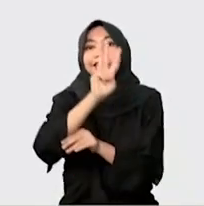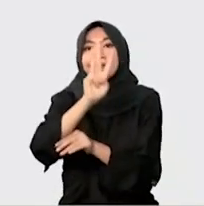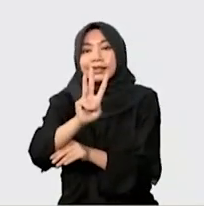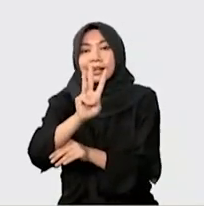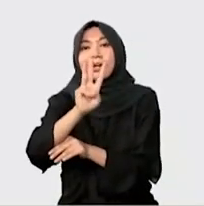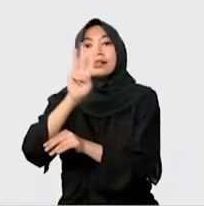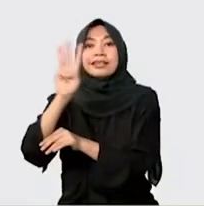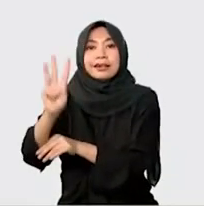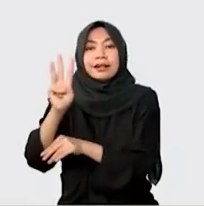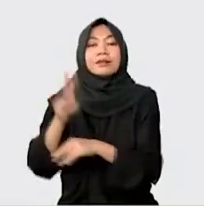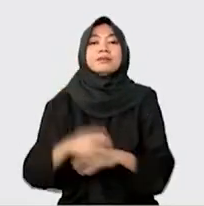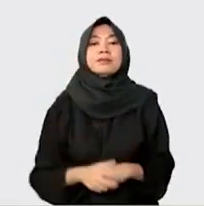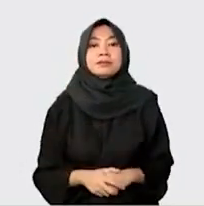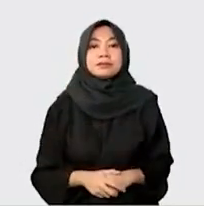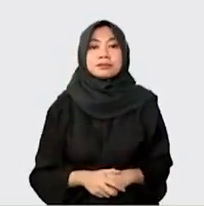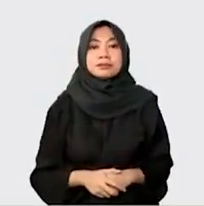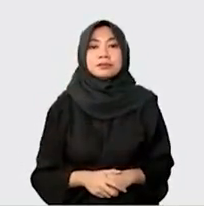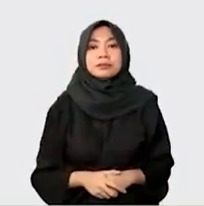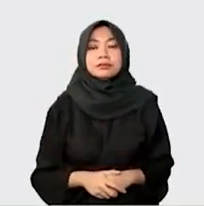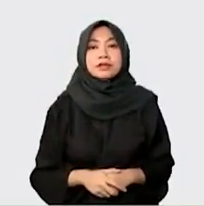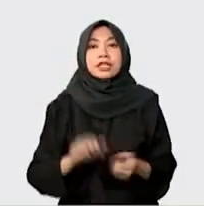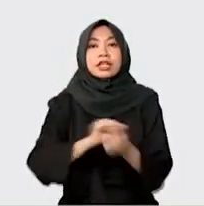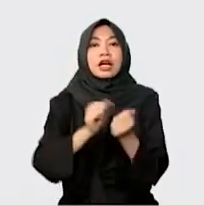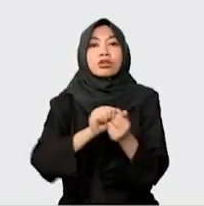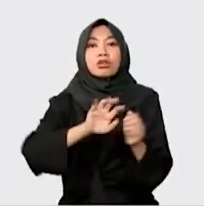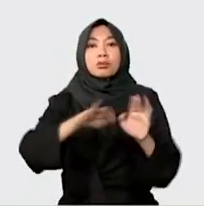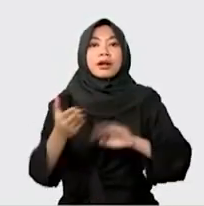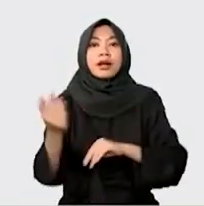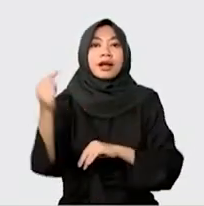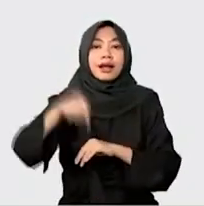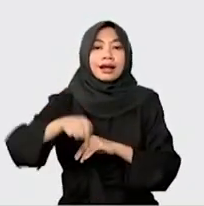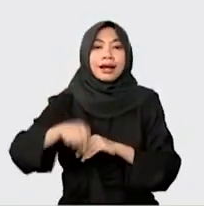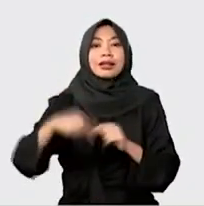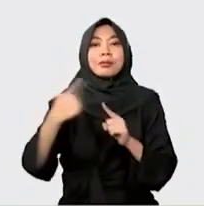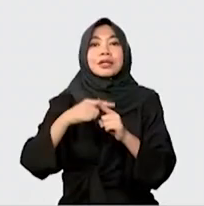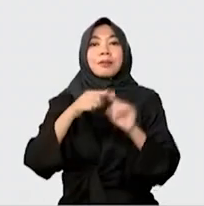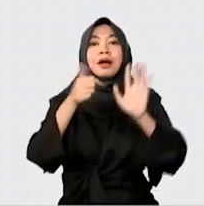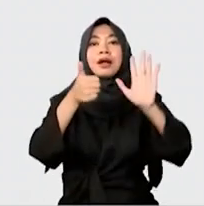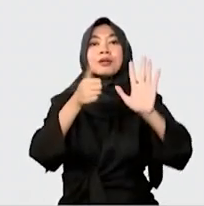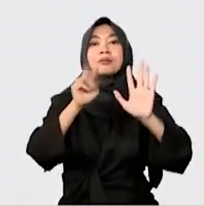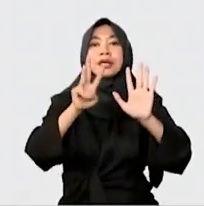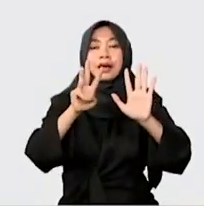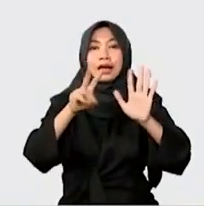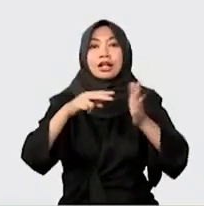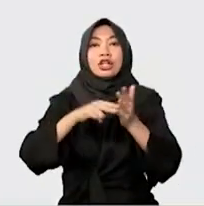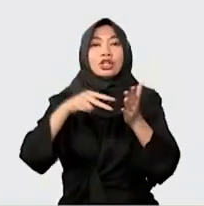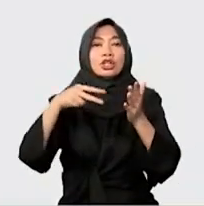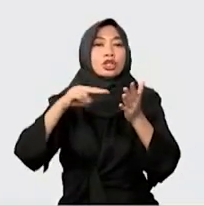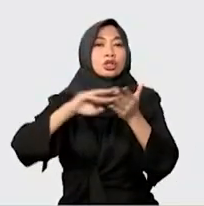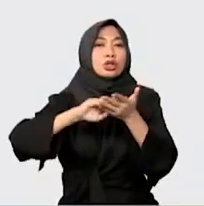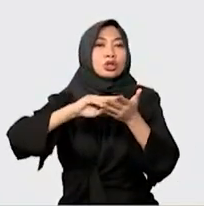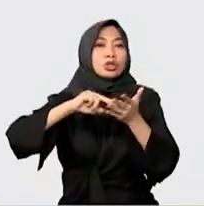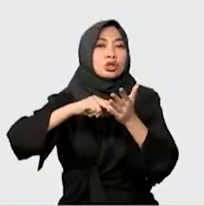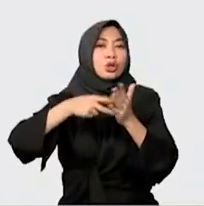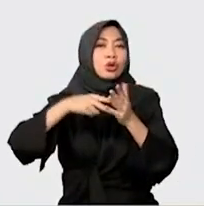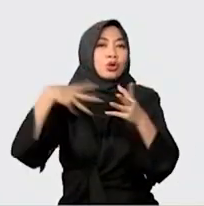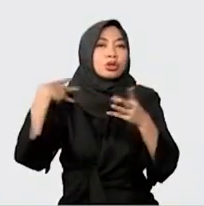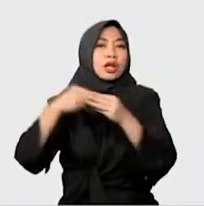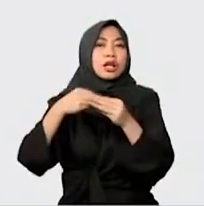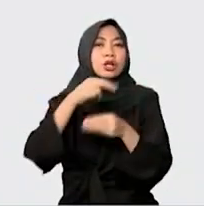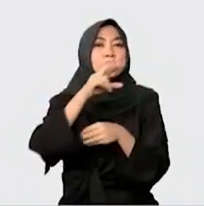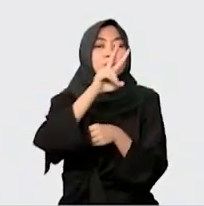21333 orang kasus meninggal hari ini 63 orang sehingga total meninggal